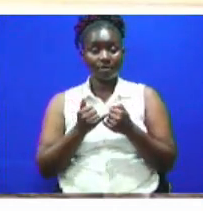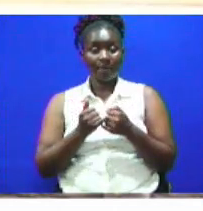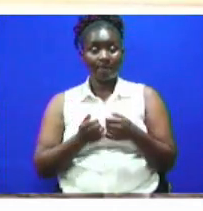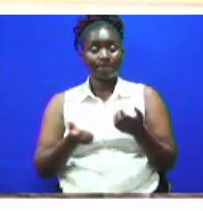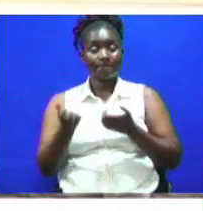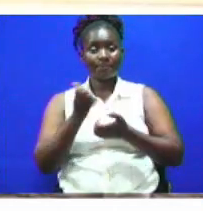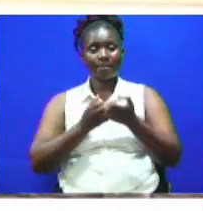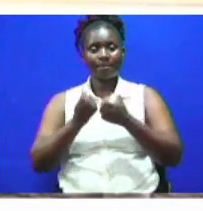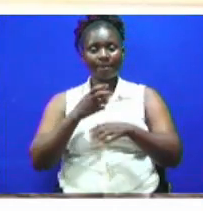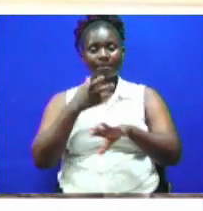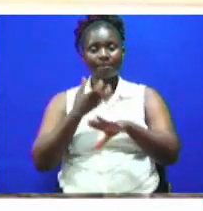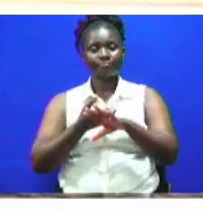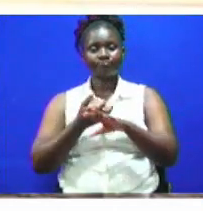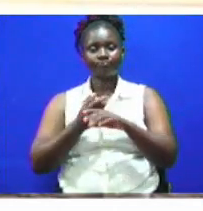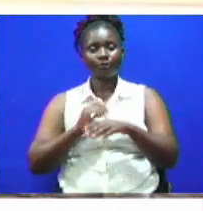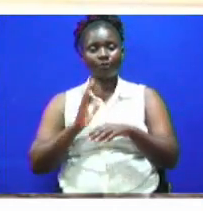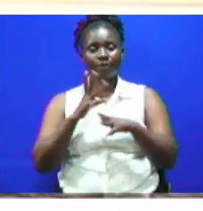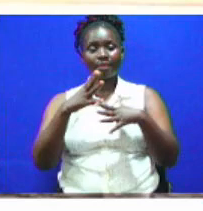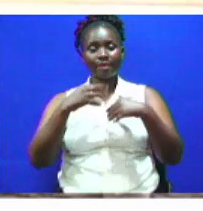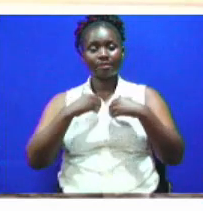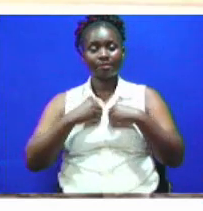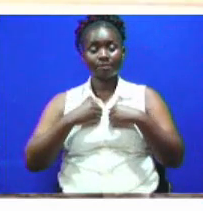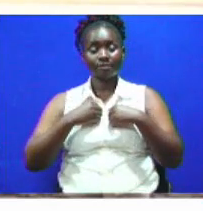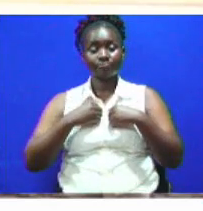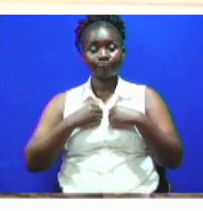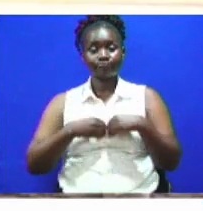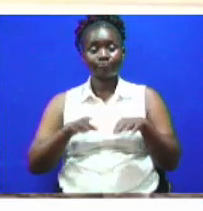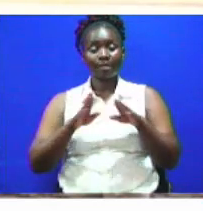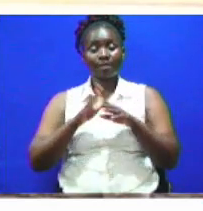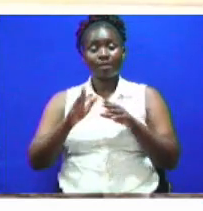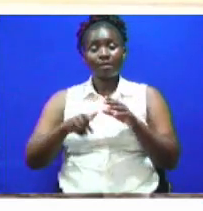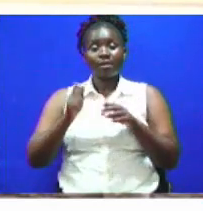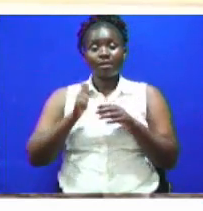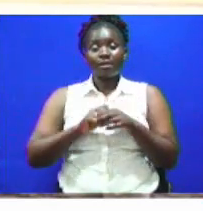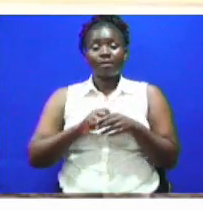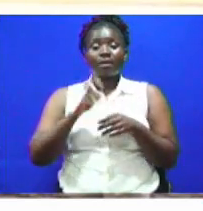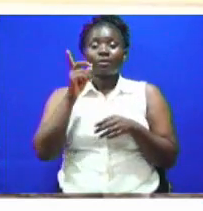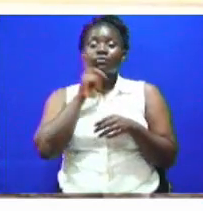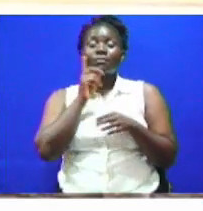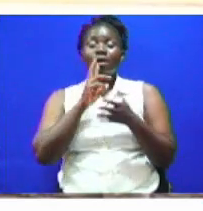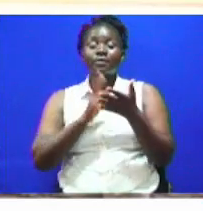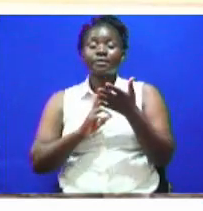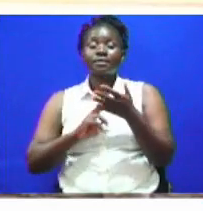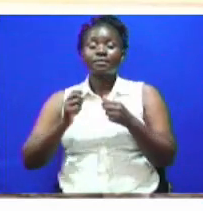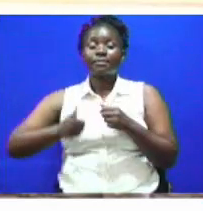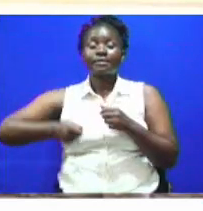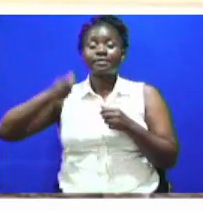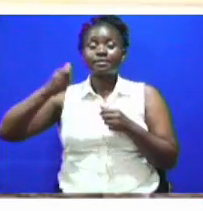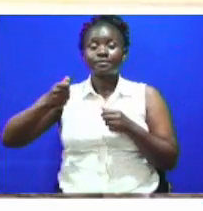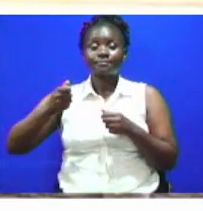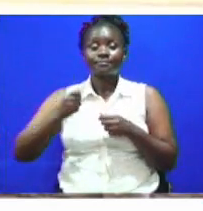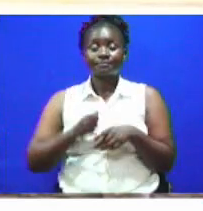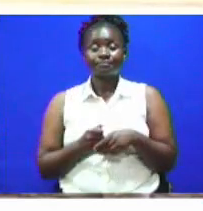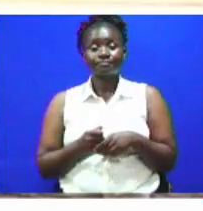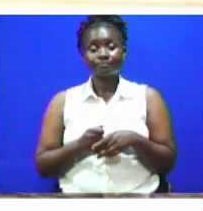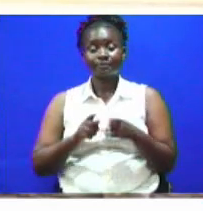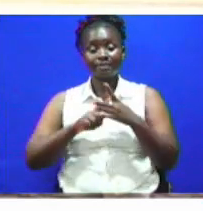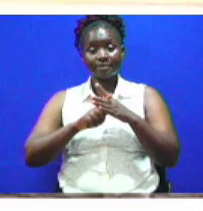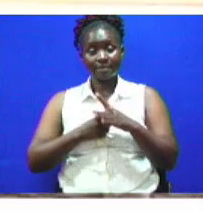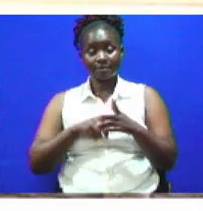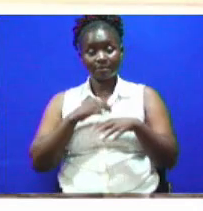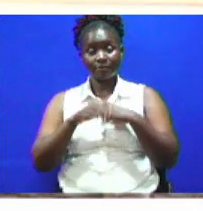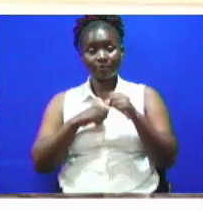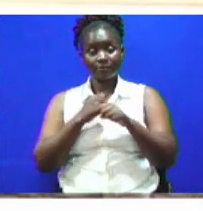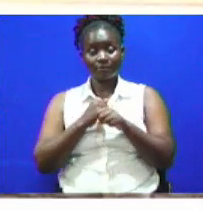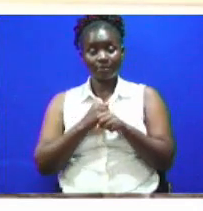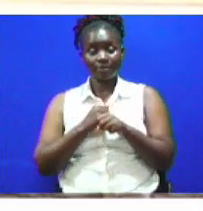permanent so we expect a financial year yeye muna bago tasomera mambia a budget to expect tiko chakira chula konyora